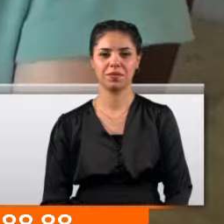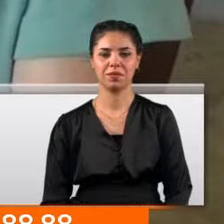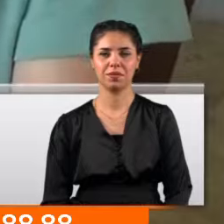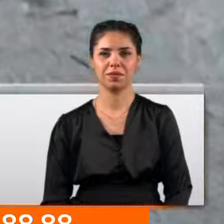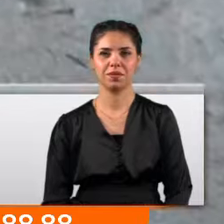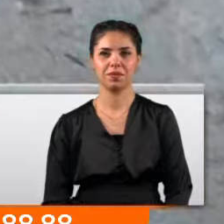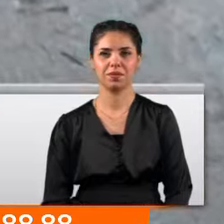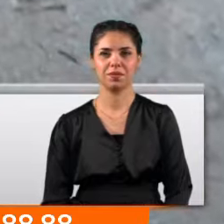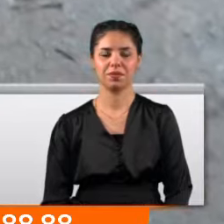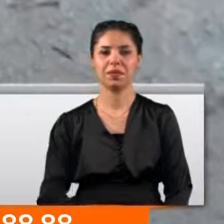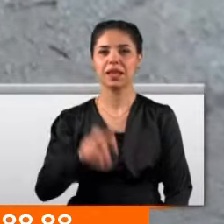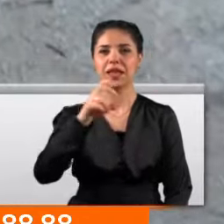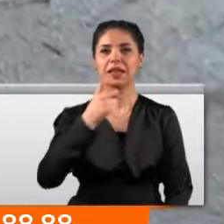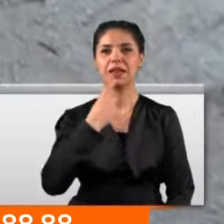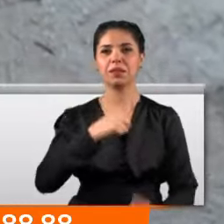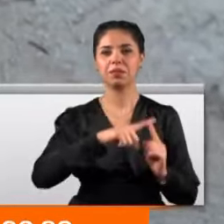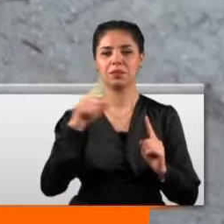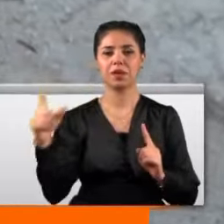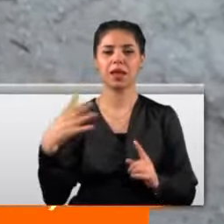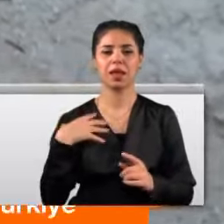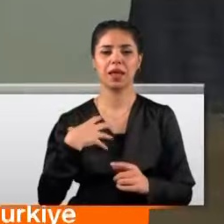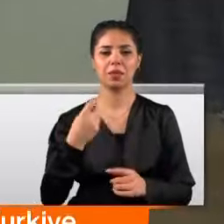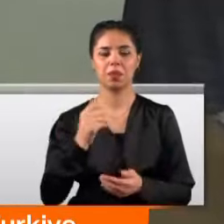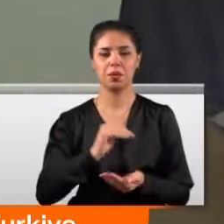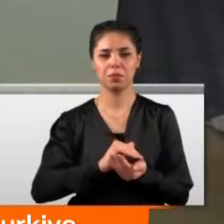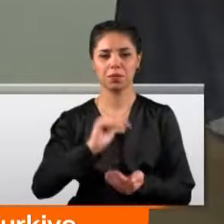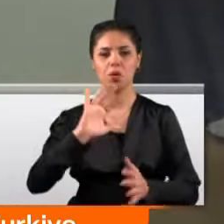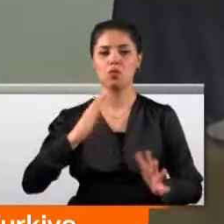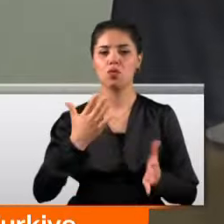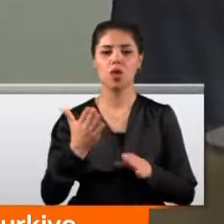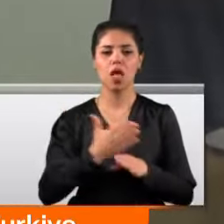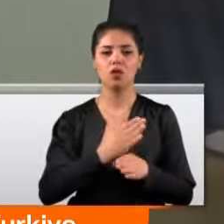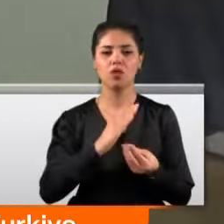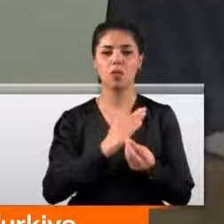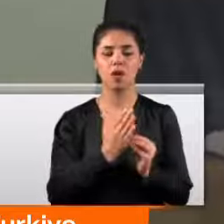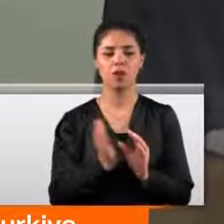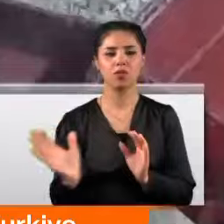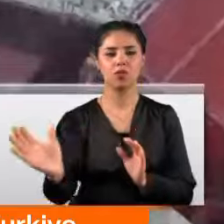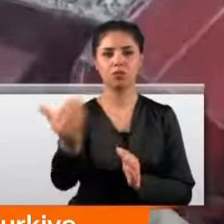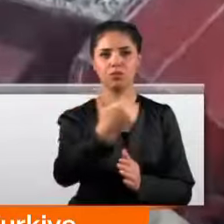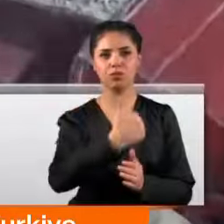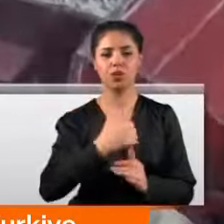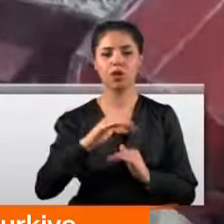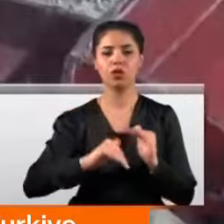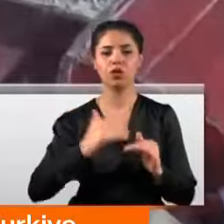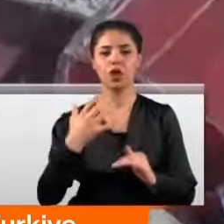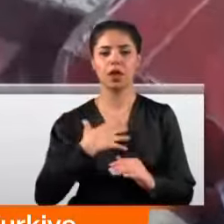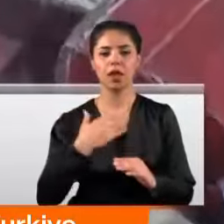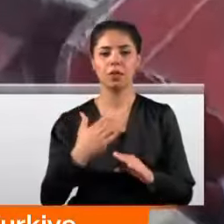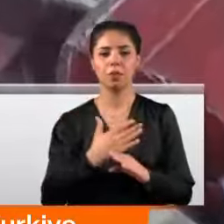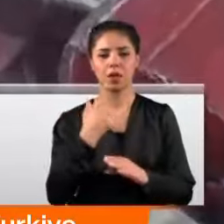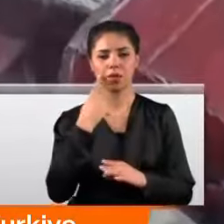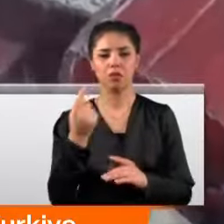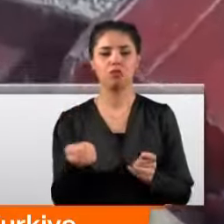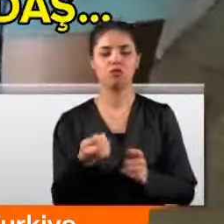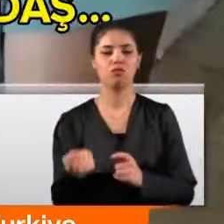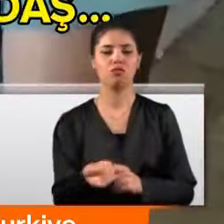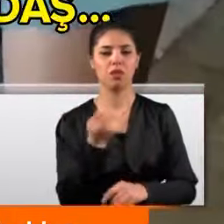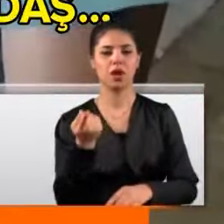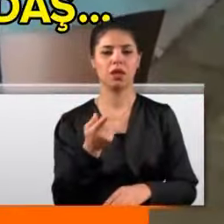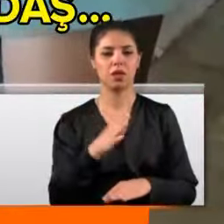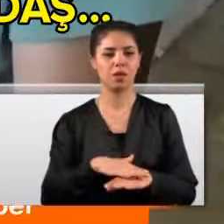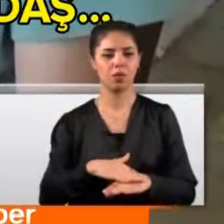kendim yapıyordum. 8 yaşından beri harçlığını biriktiriyor, bozulan eşya parçalarını topluyor ve artık malzemelerle iş makinesi yapıyor.